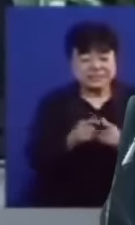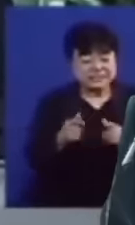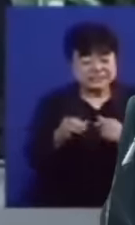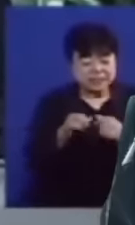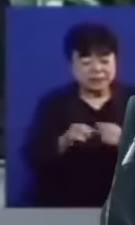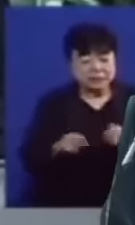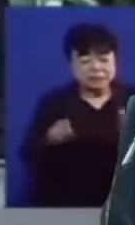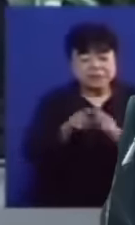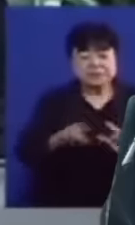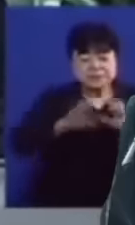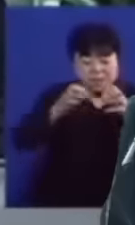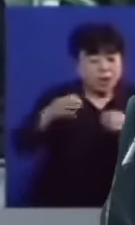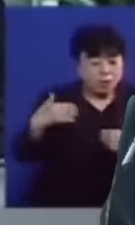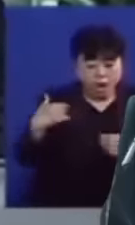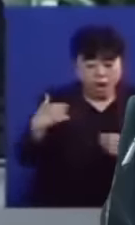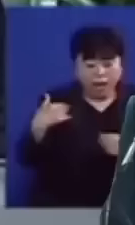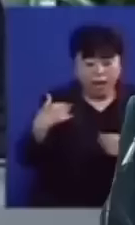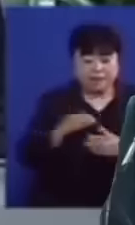믿음의 세계를 몰라요.